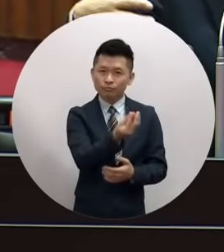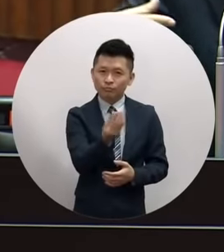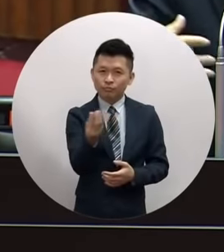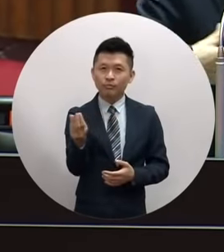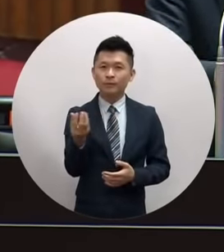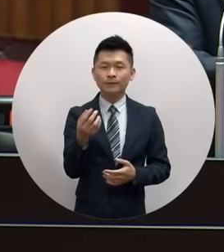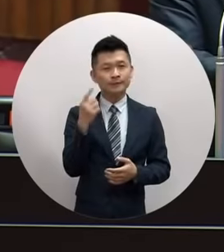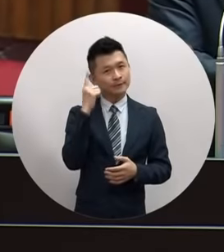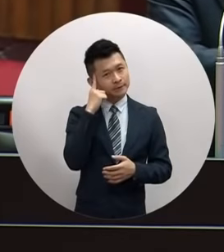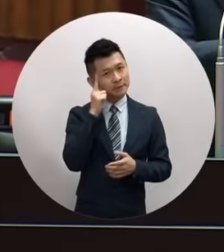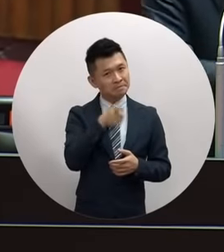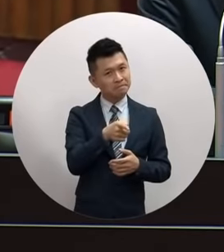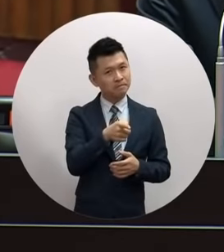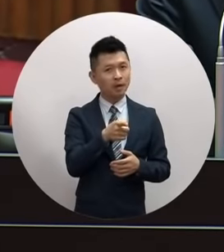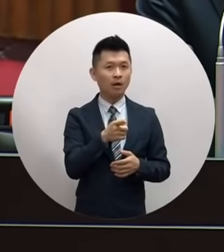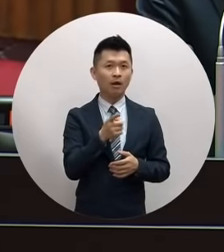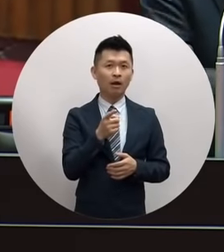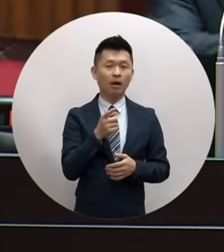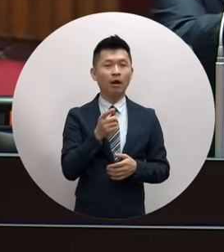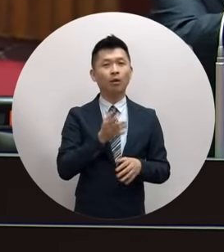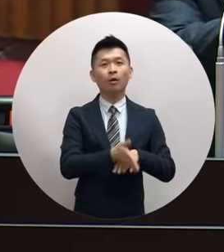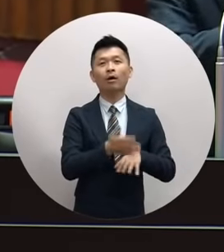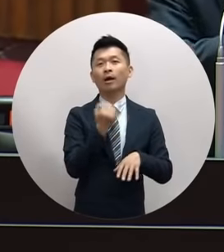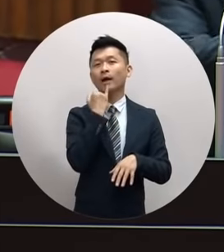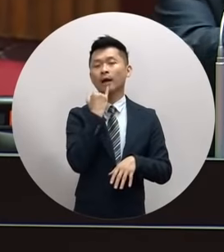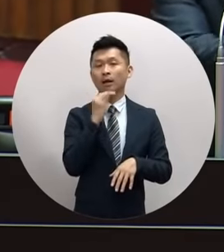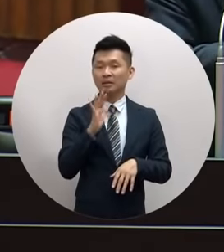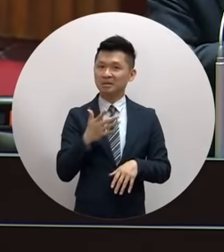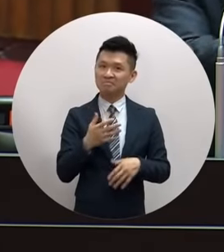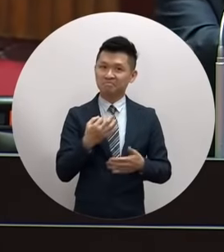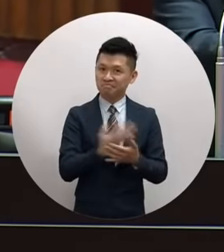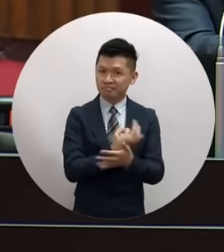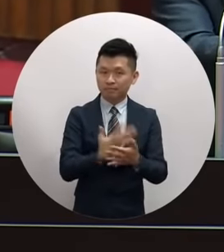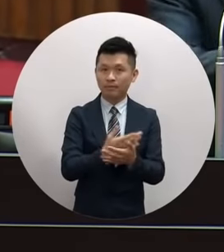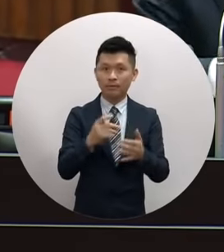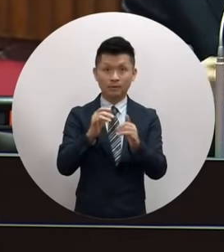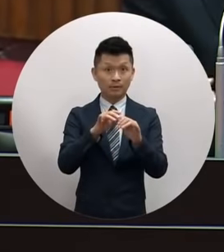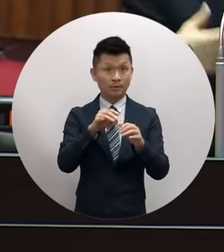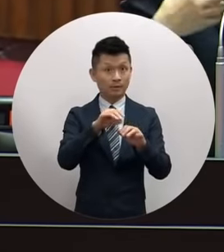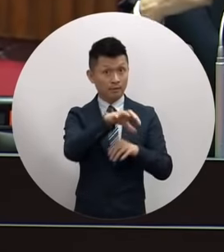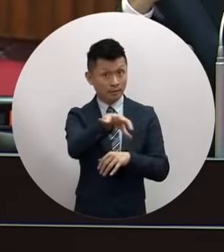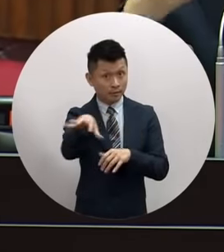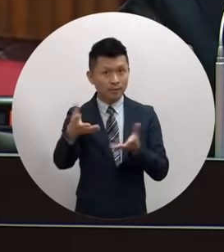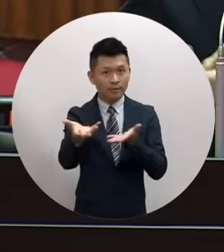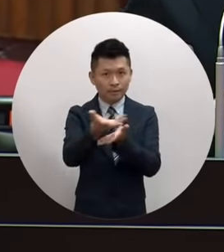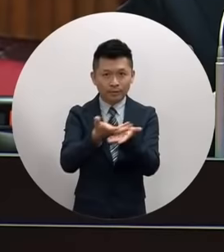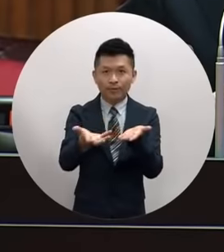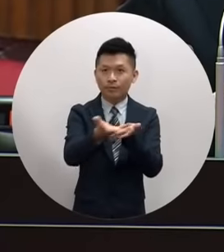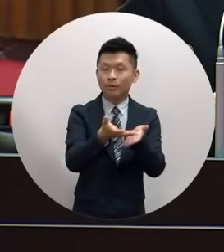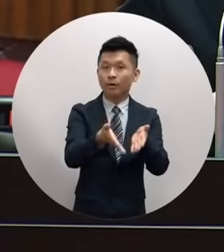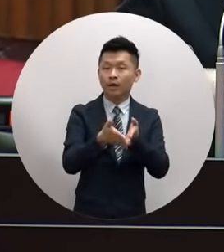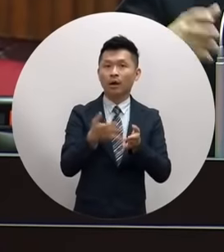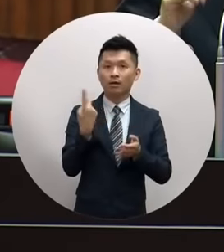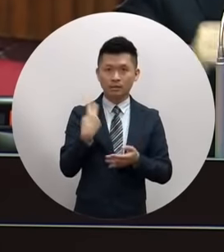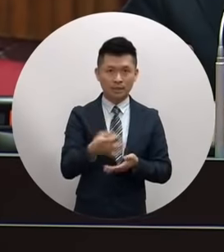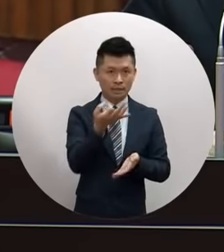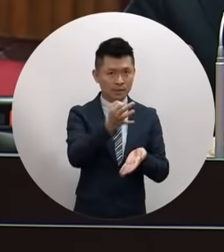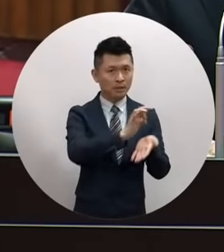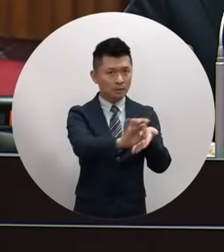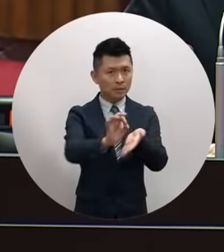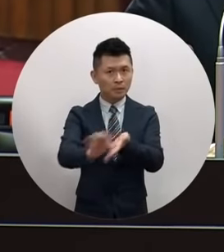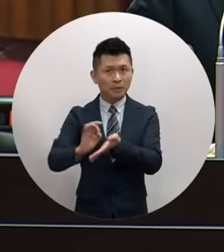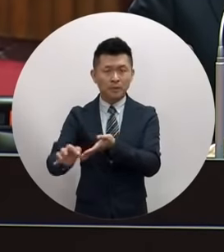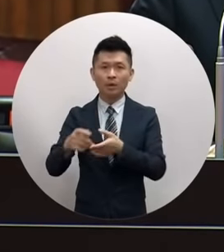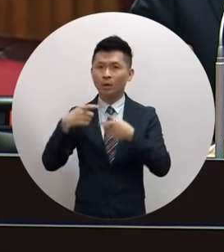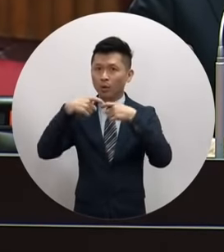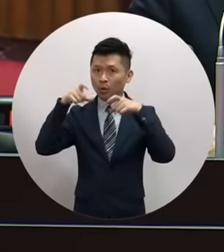的说好像这样就可以，但其实还要多跟地方沟通。同时，因为是花钱的事情，跟领口